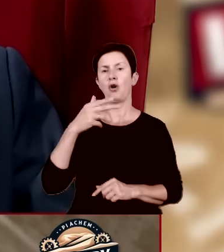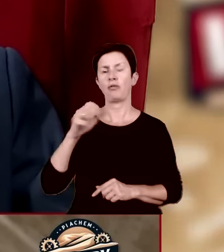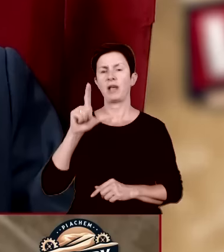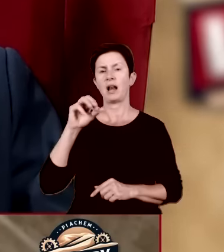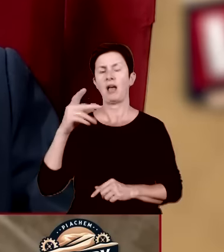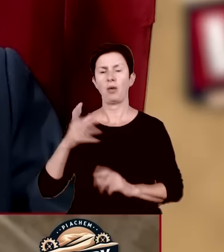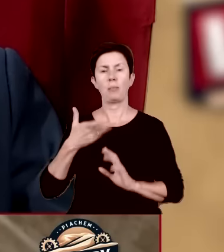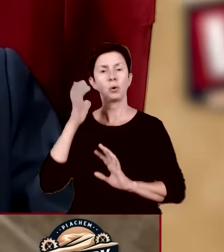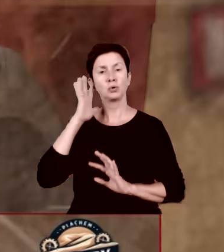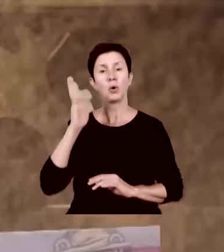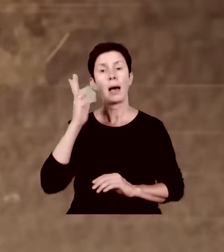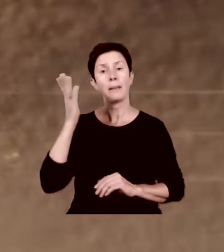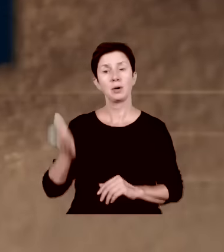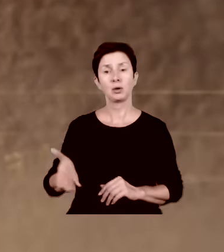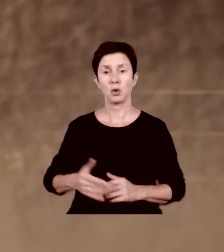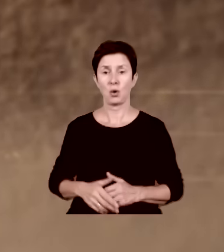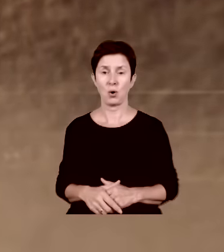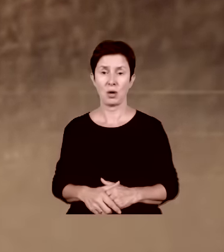taki.